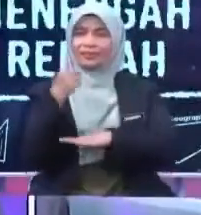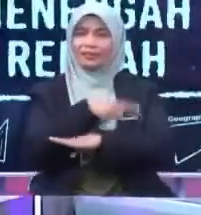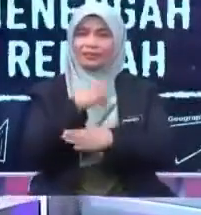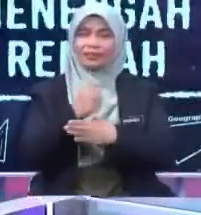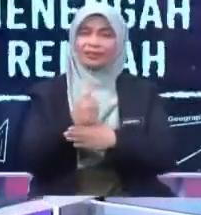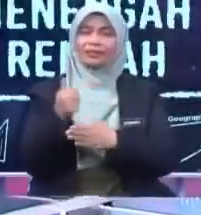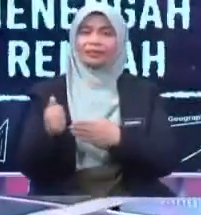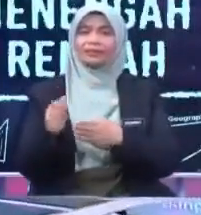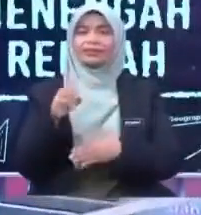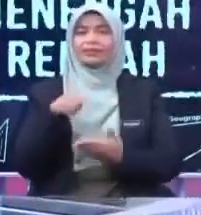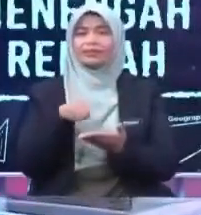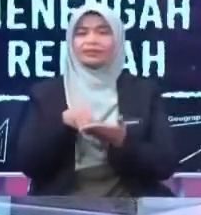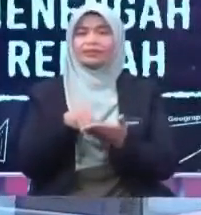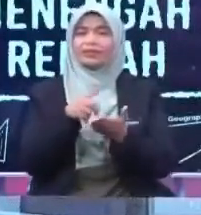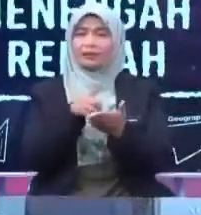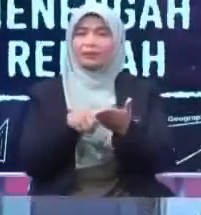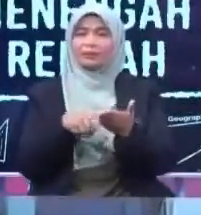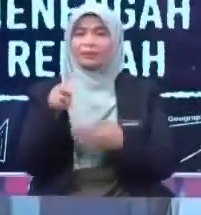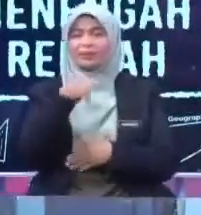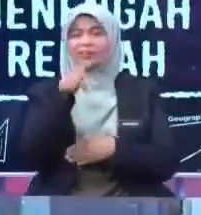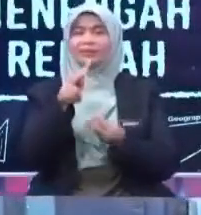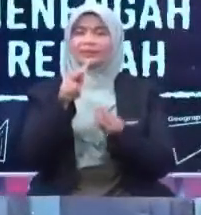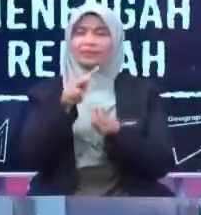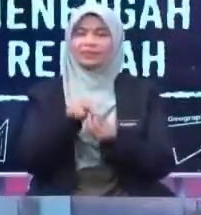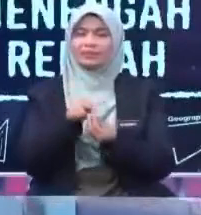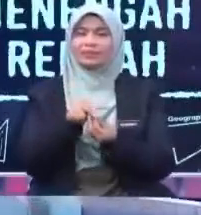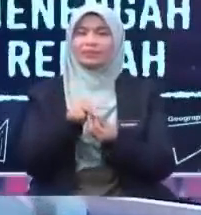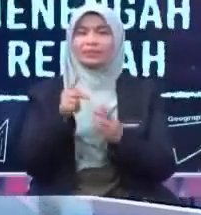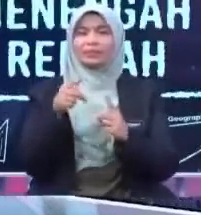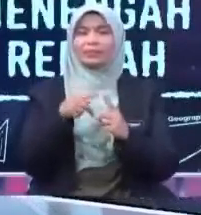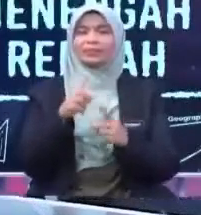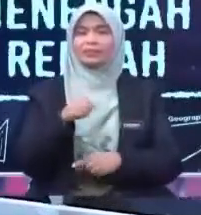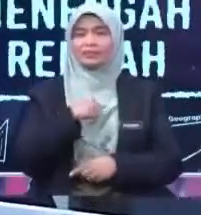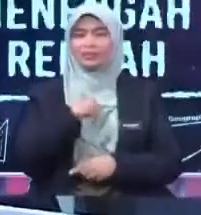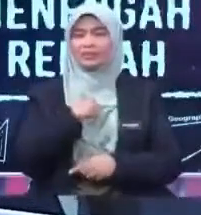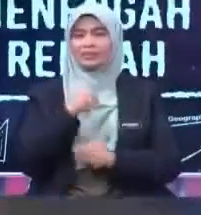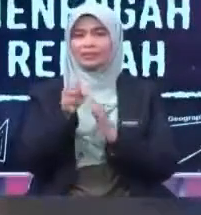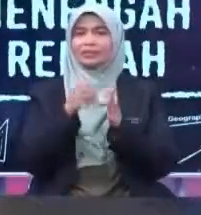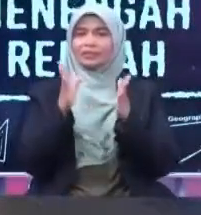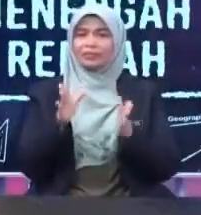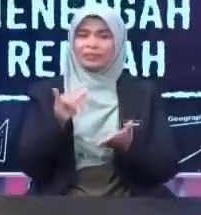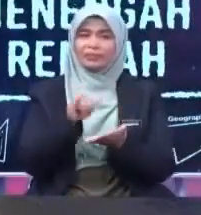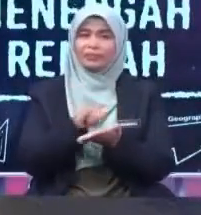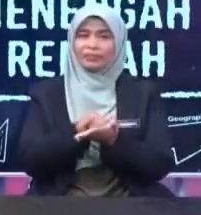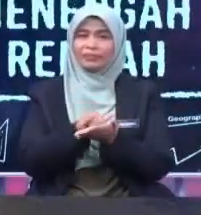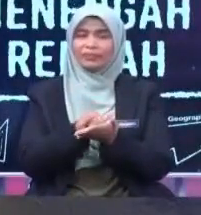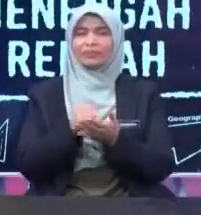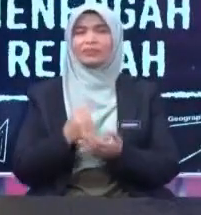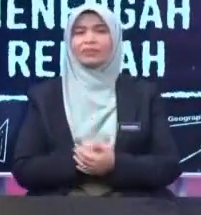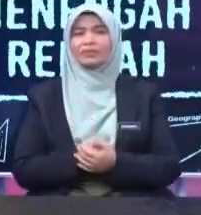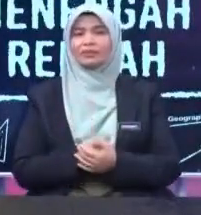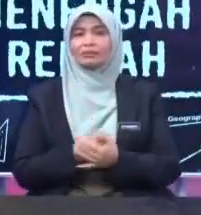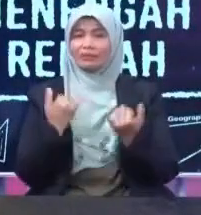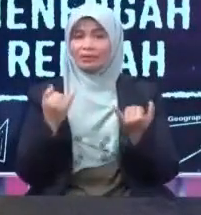ini, ya, hari kiamat ini, apakah kesan kepada diri seseorang itu Ustazah? Ya Aiman, jadi sekarang kita akan